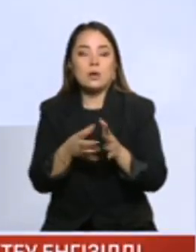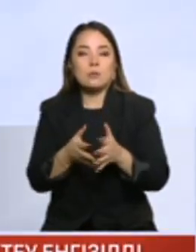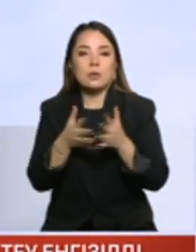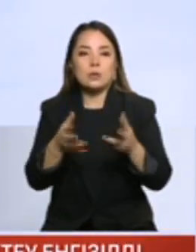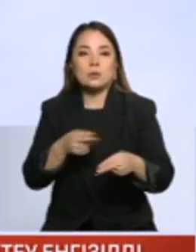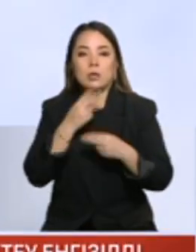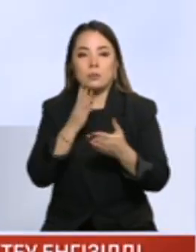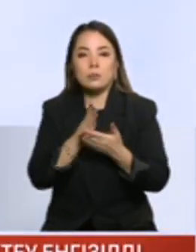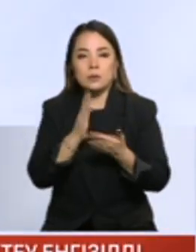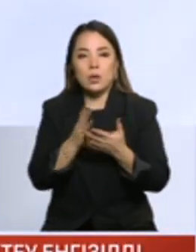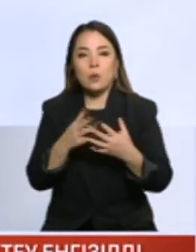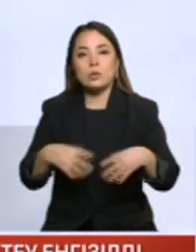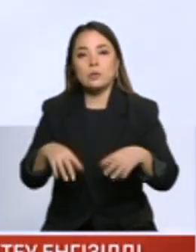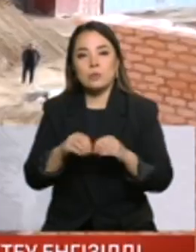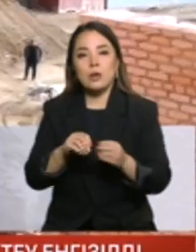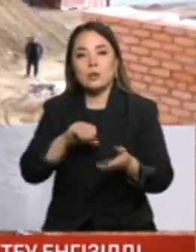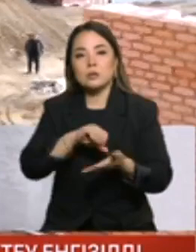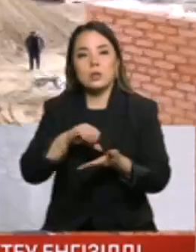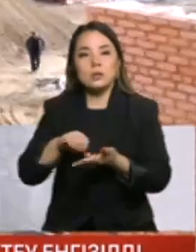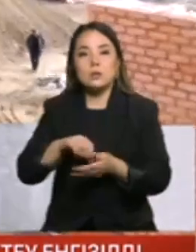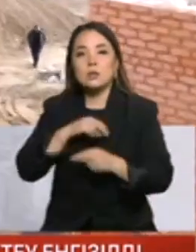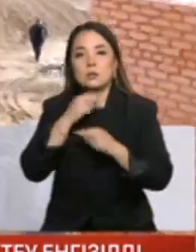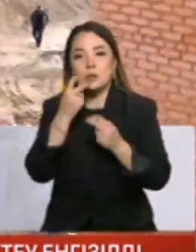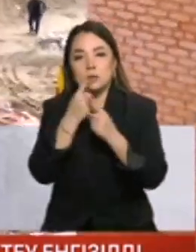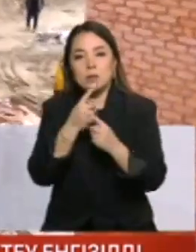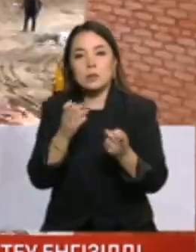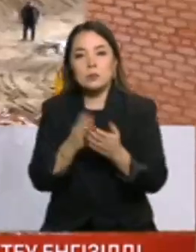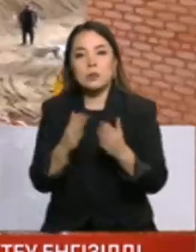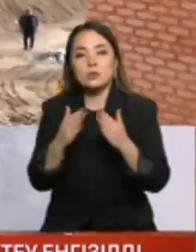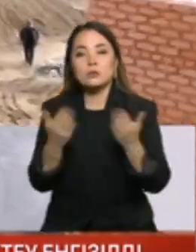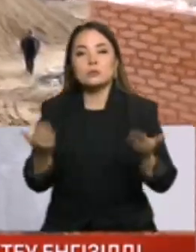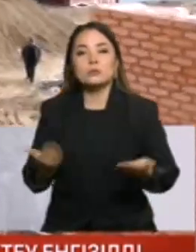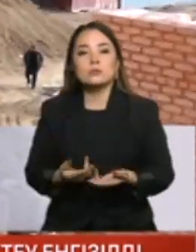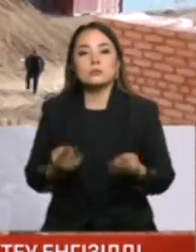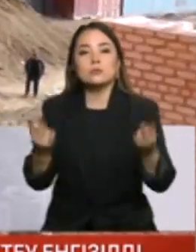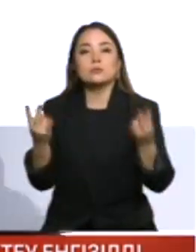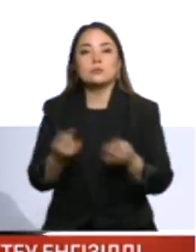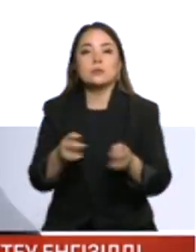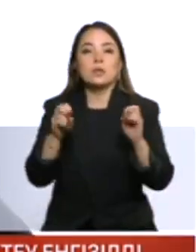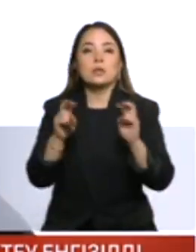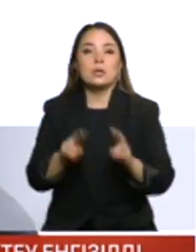беріледі. Сосын отбасының құрамы ескеріледі. Бұл жолы баспанаға мұқтаж жандарға